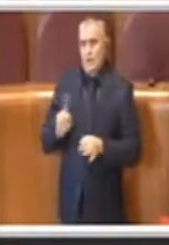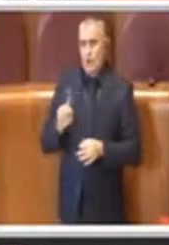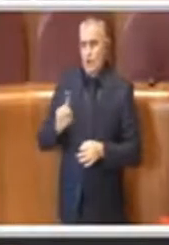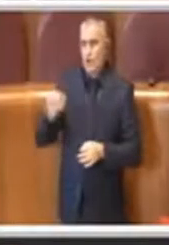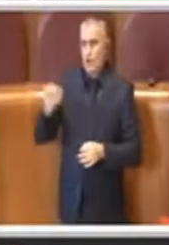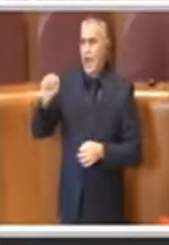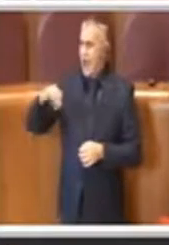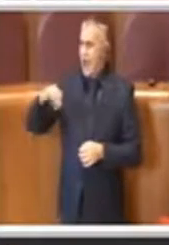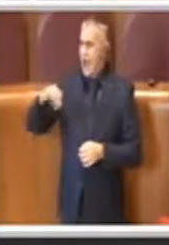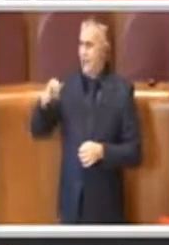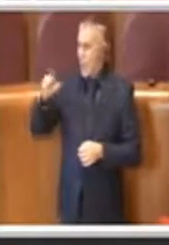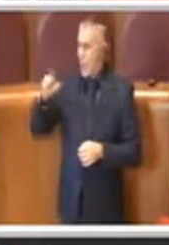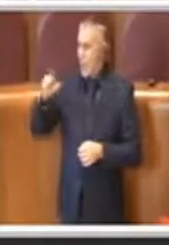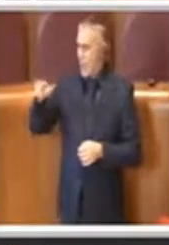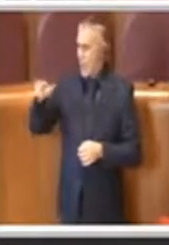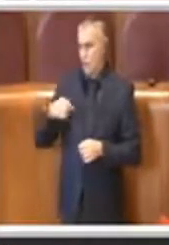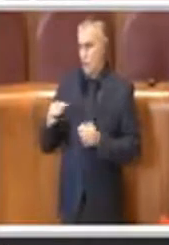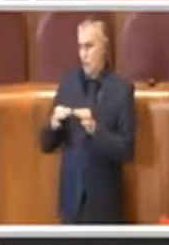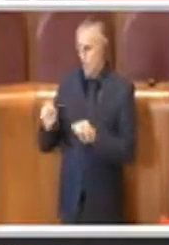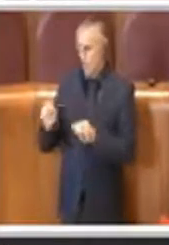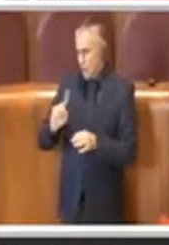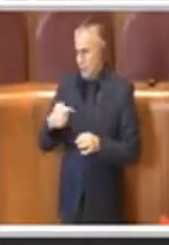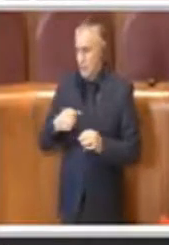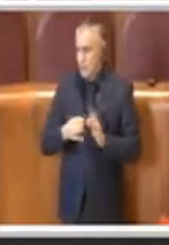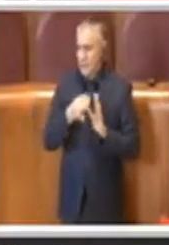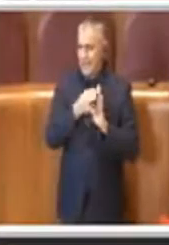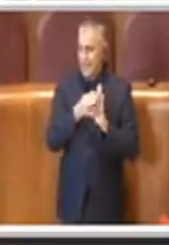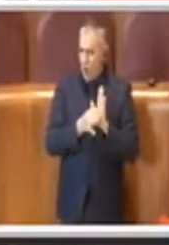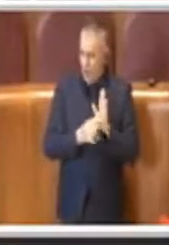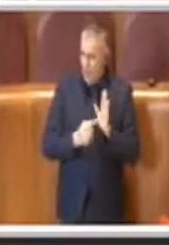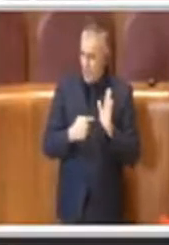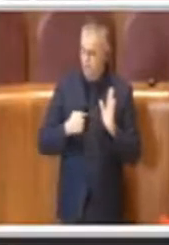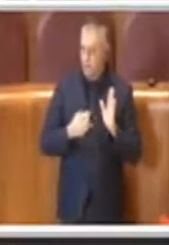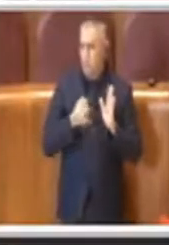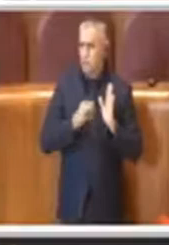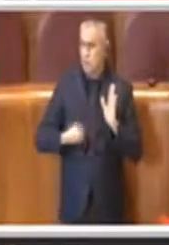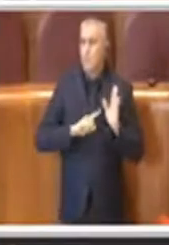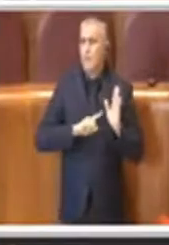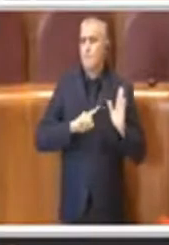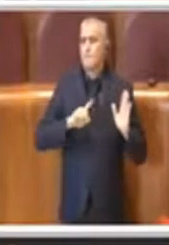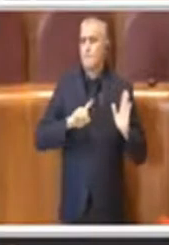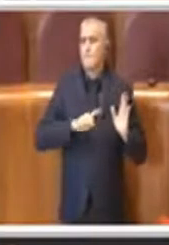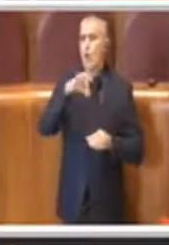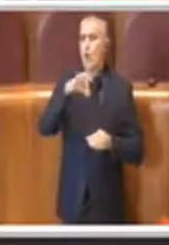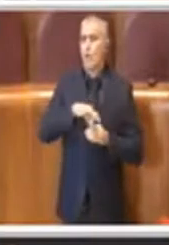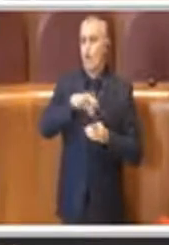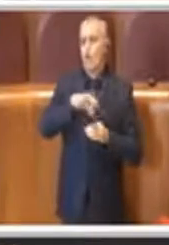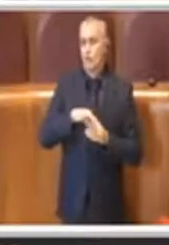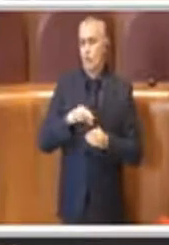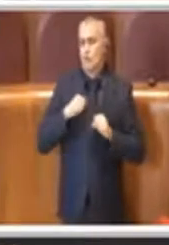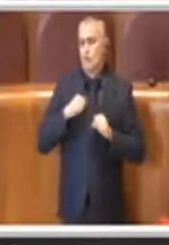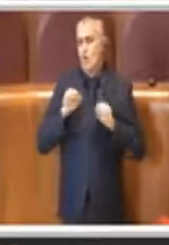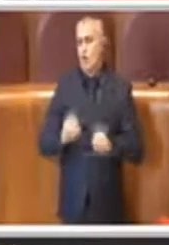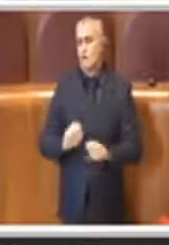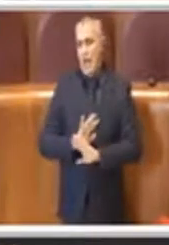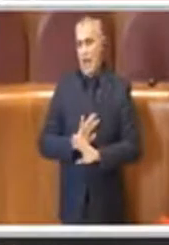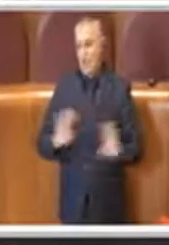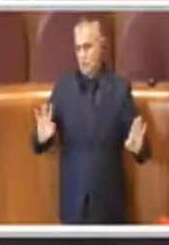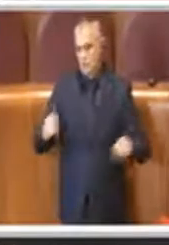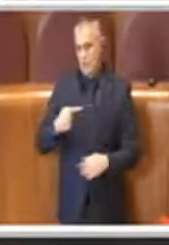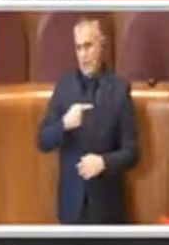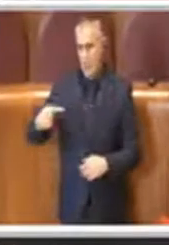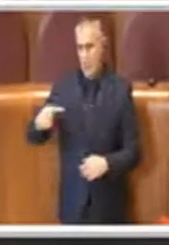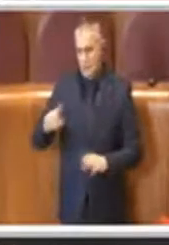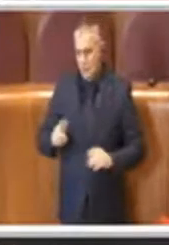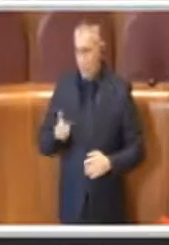così posso nel rispetto del regolamento consigliare il mio voto negativo. E spiego il